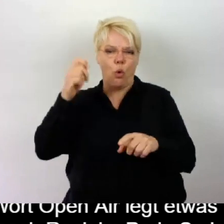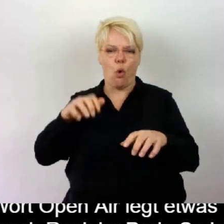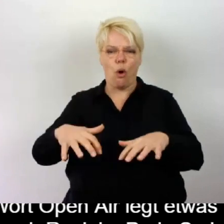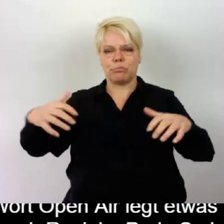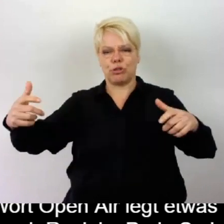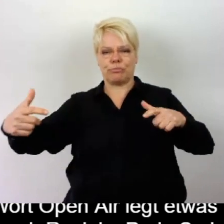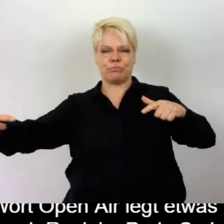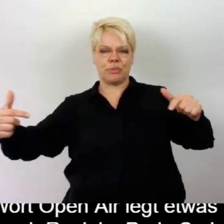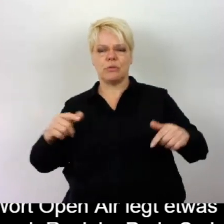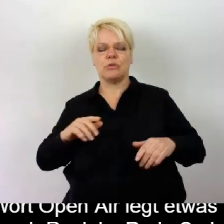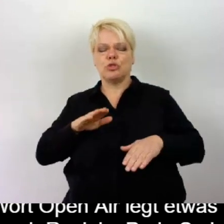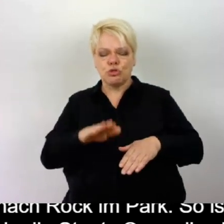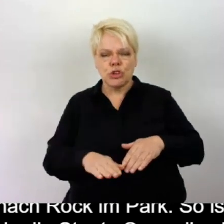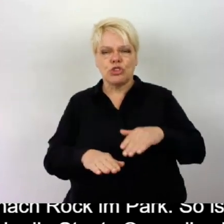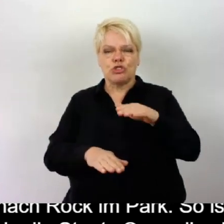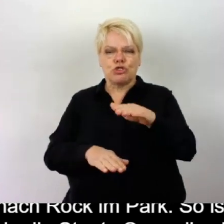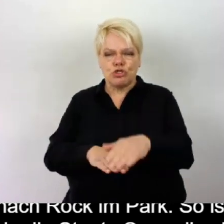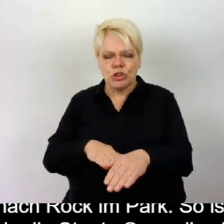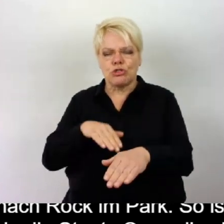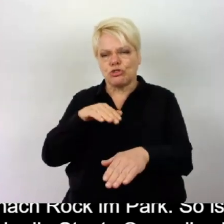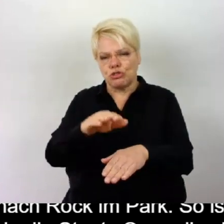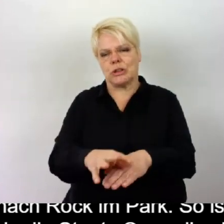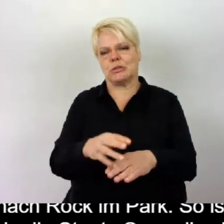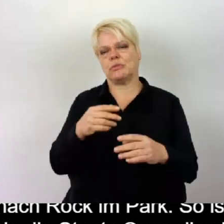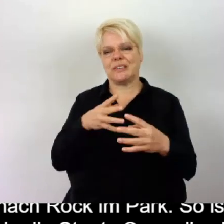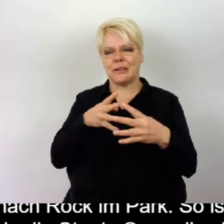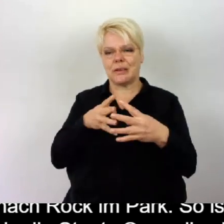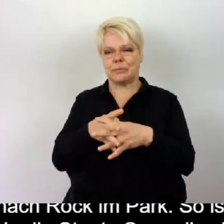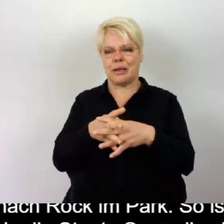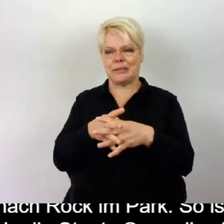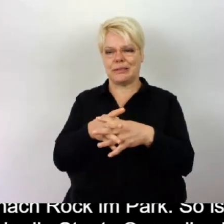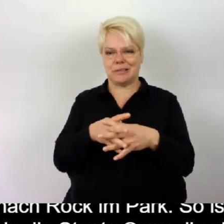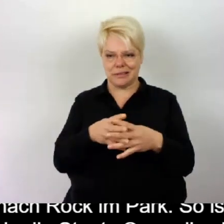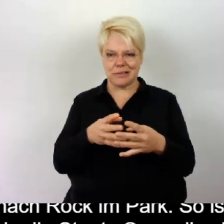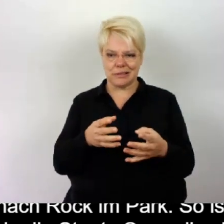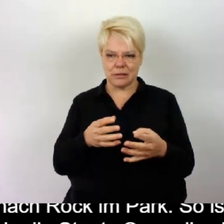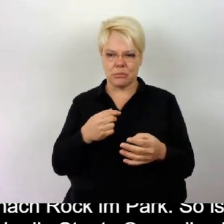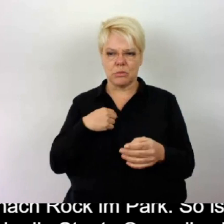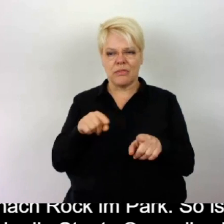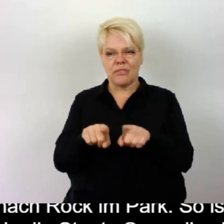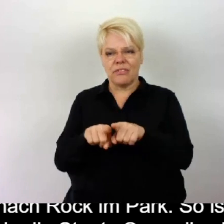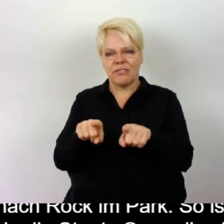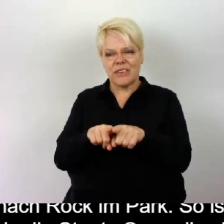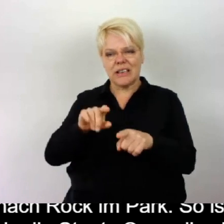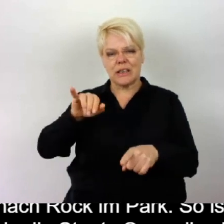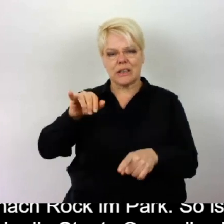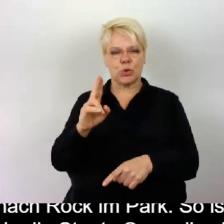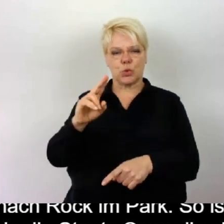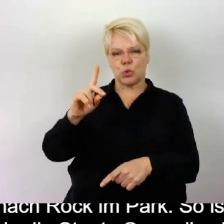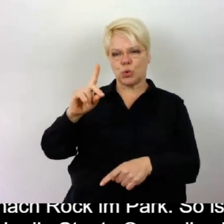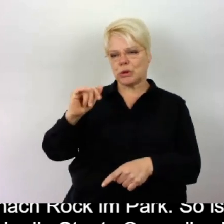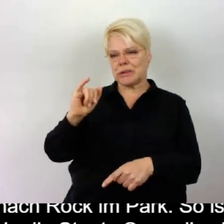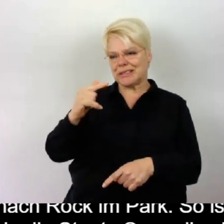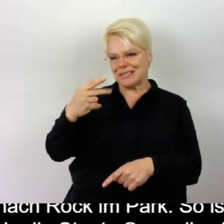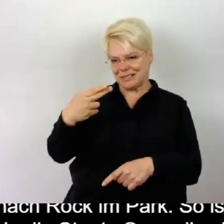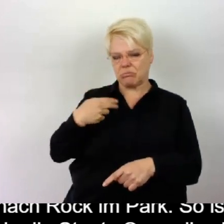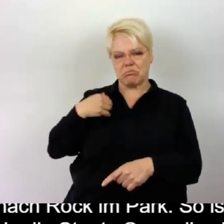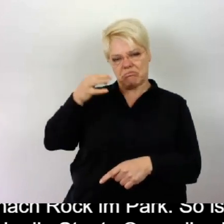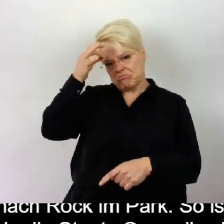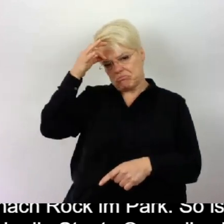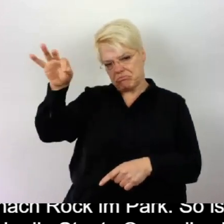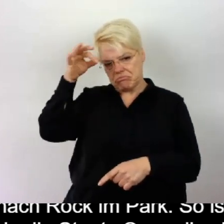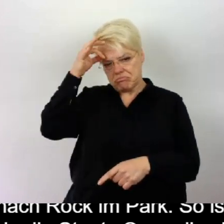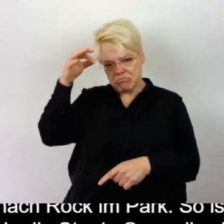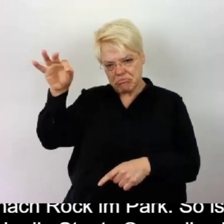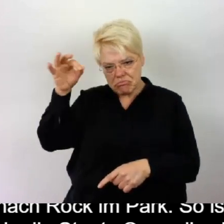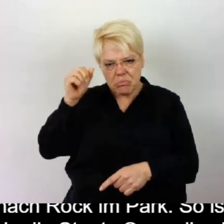heißt, klare, transparente Regeln, die für alle gelten und die auch übertragbar sind auf jedes einzelne Verfahren. Dann, glaube ich, kann sich das auch